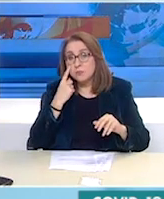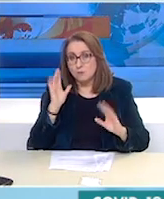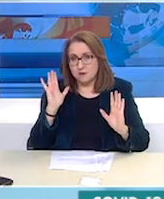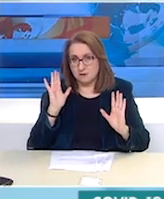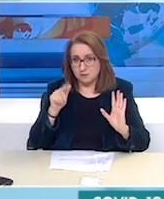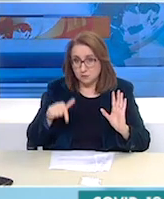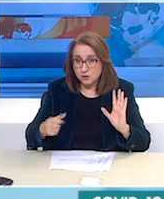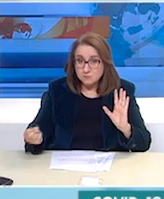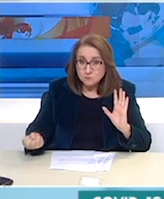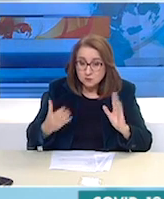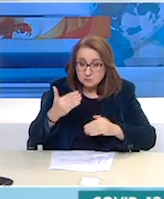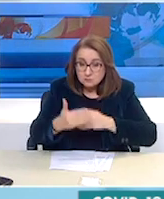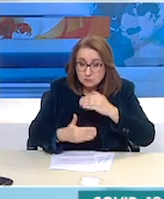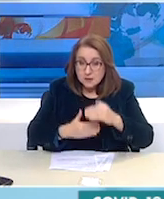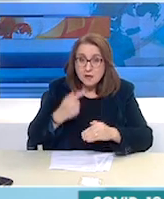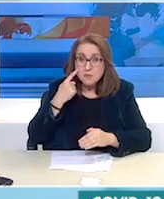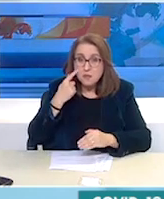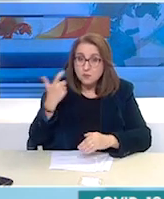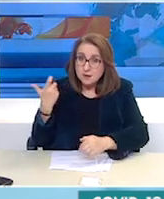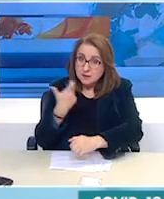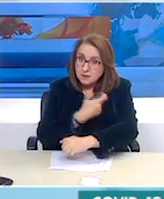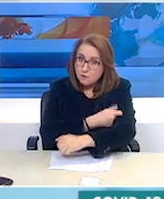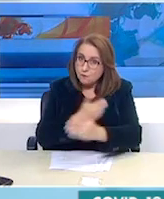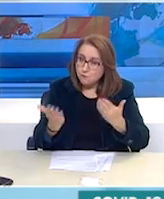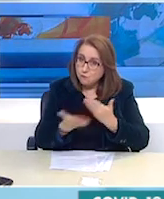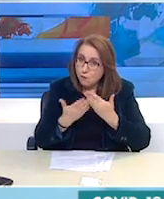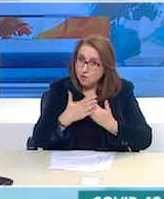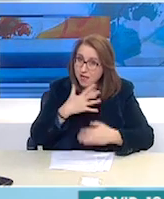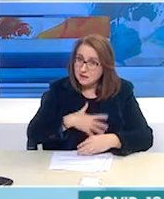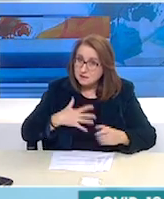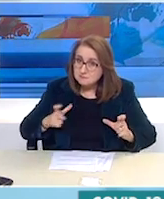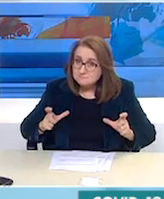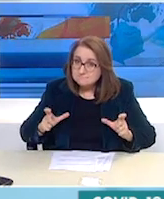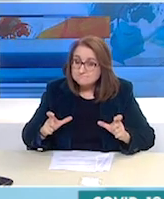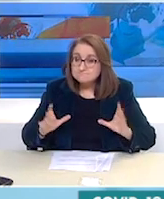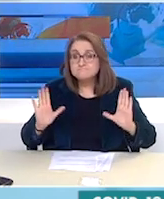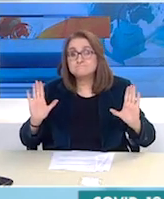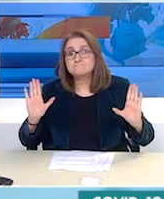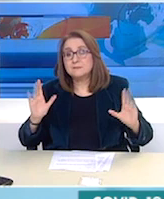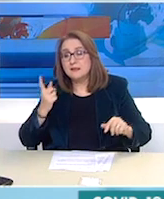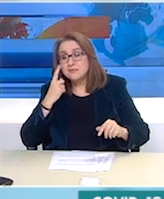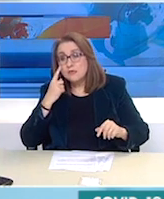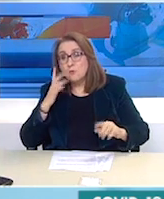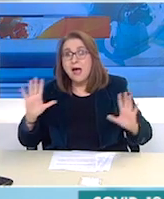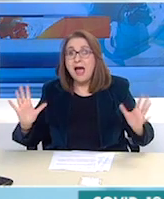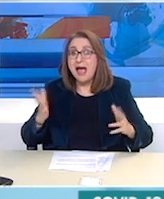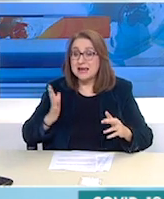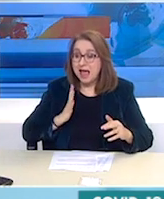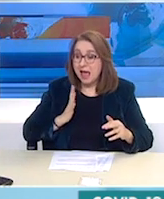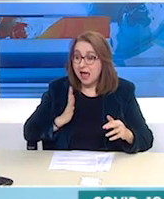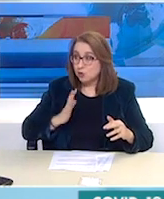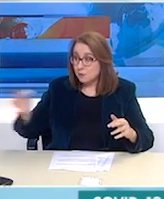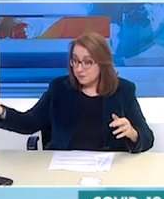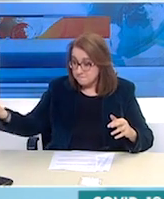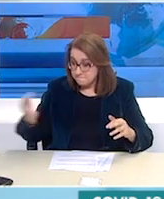άνθρωποι αναπτύσσουν επαρκή ανοσία με βάση αυτά που σας είπα για την ανοσία και τα αντισώματα, ώστε όταν εκτίθενται στον ιό να